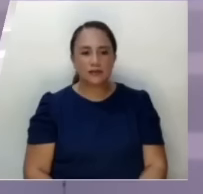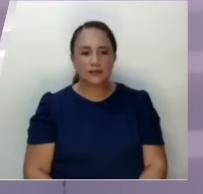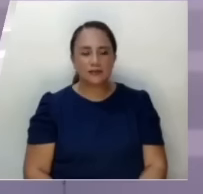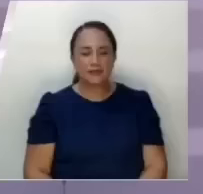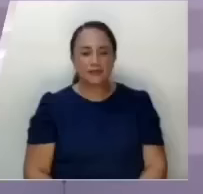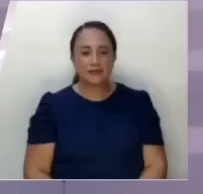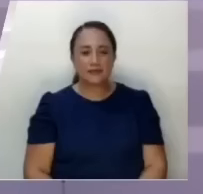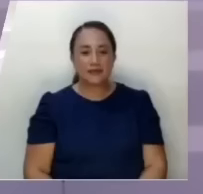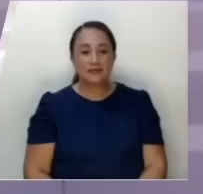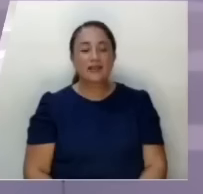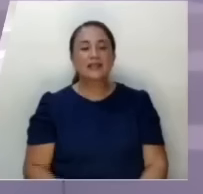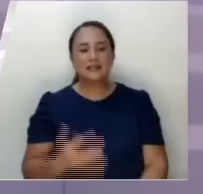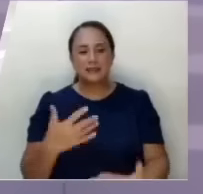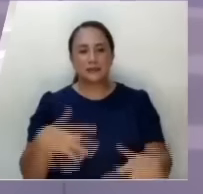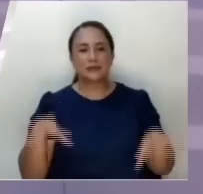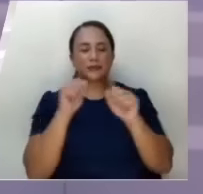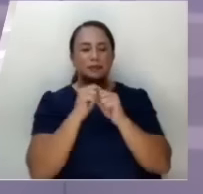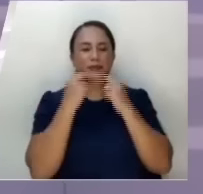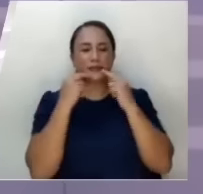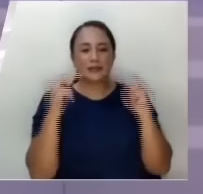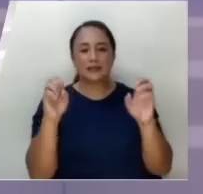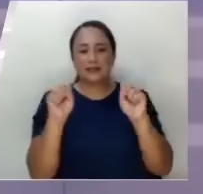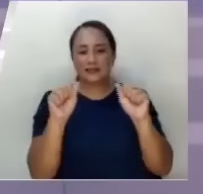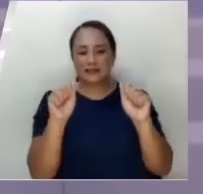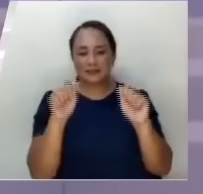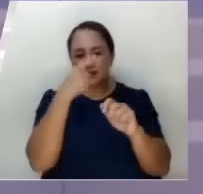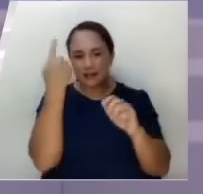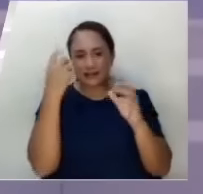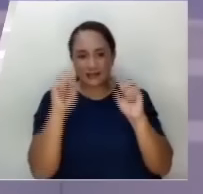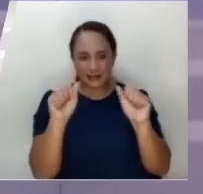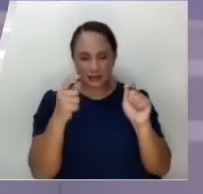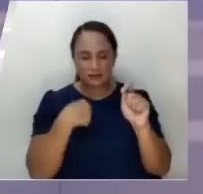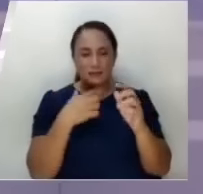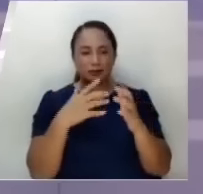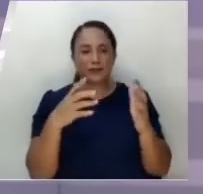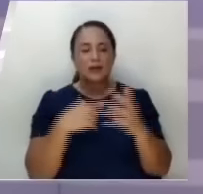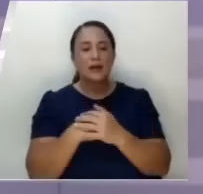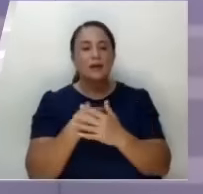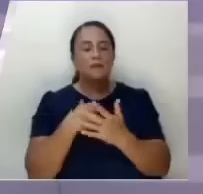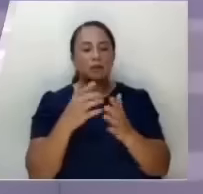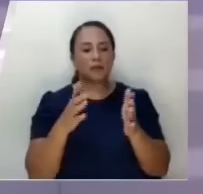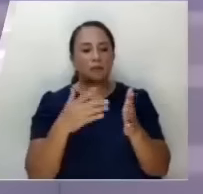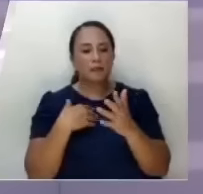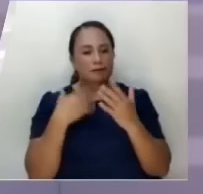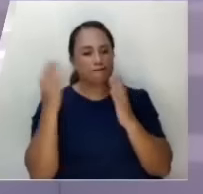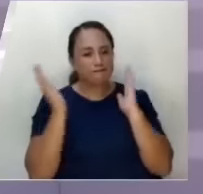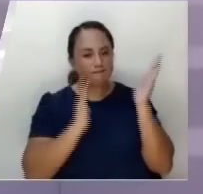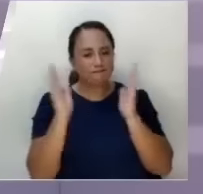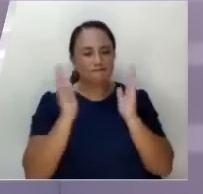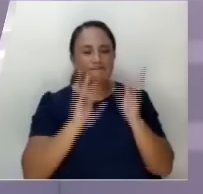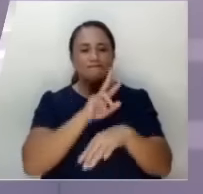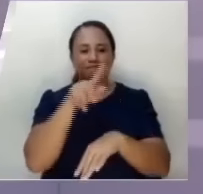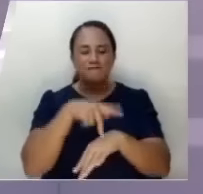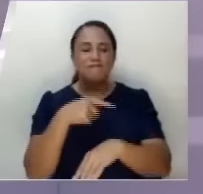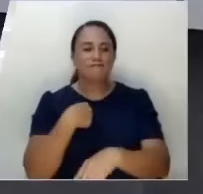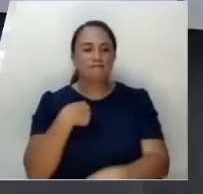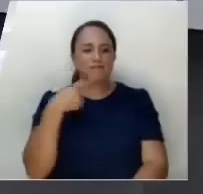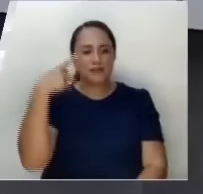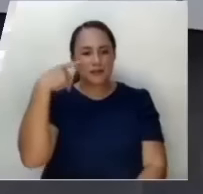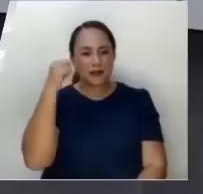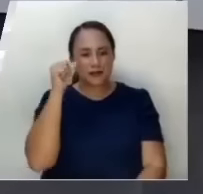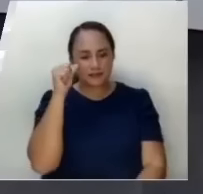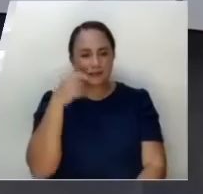At yan po ang mga balita ngayong Sabado de Gloria para sa mas malaking misyon at mas malawak na paglilingkod sa bayan. Ako po si Pia Arcangel. Ako po